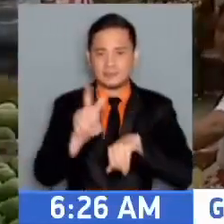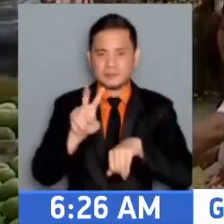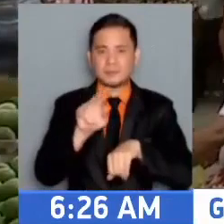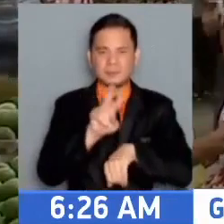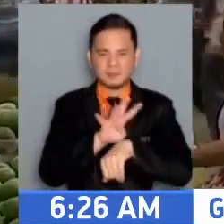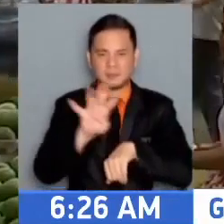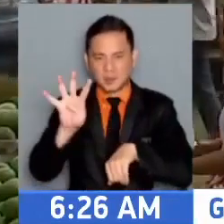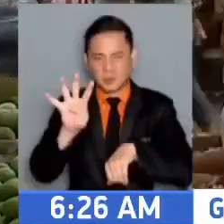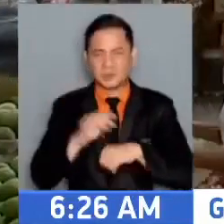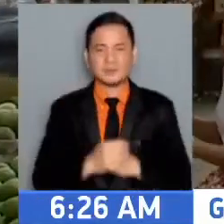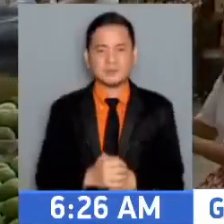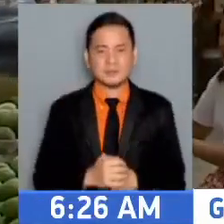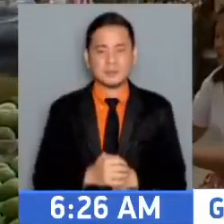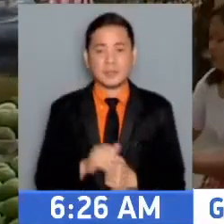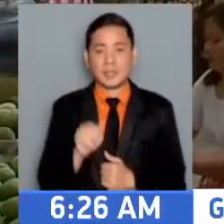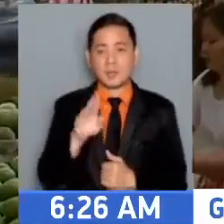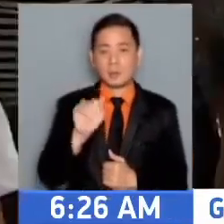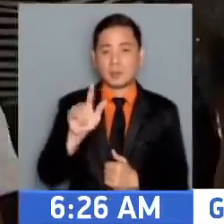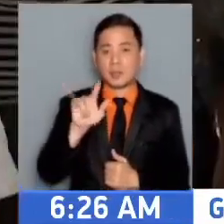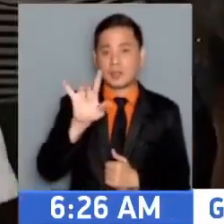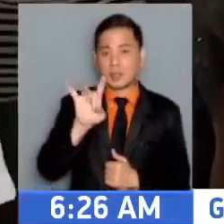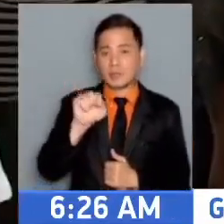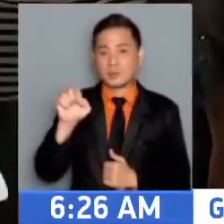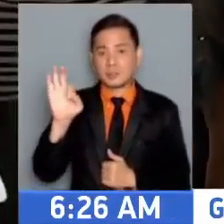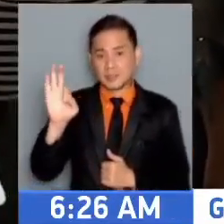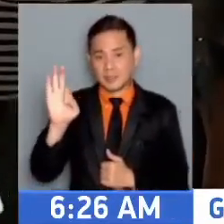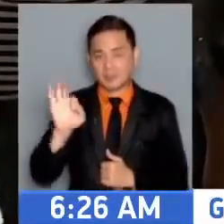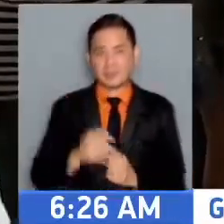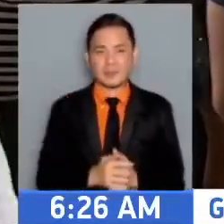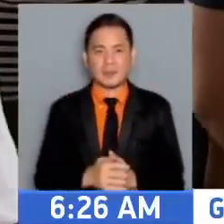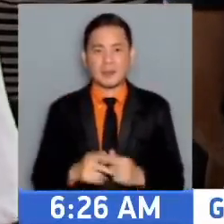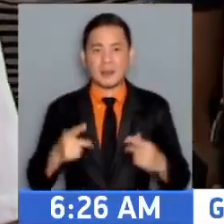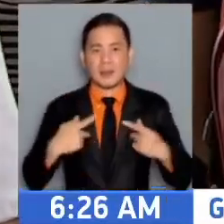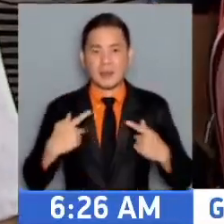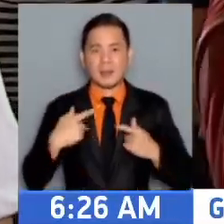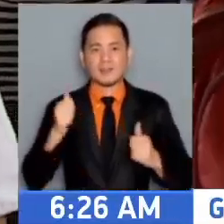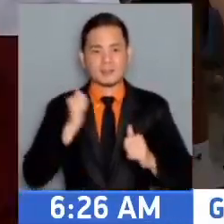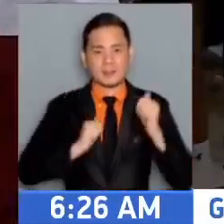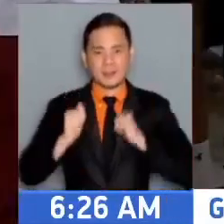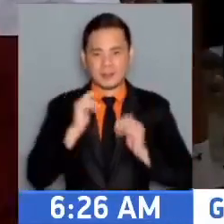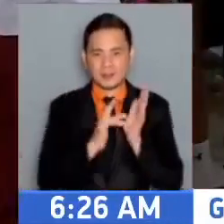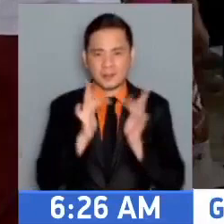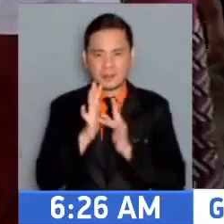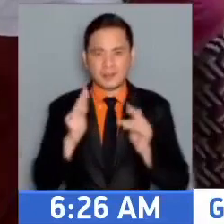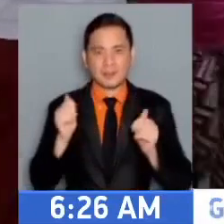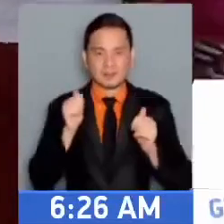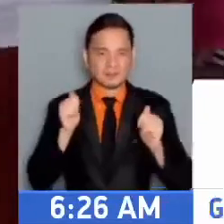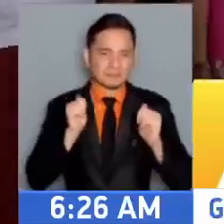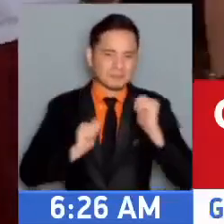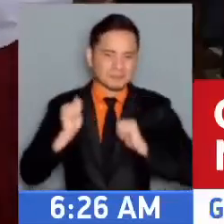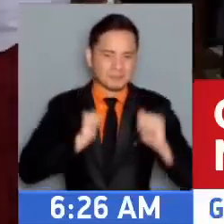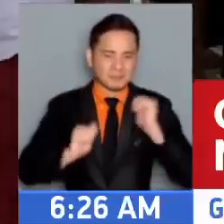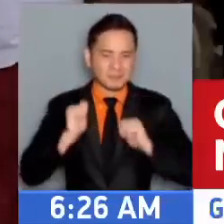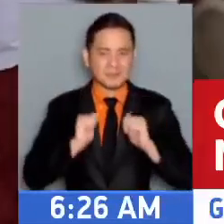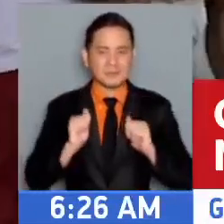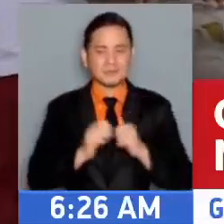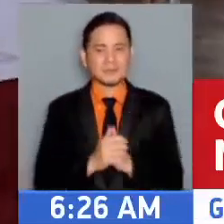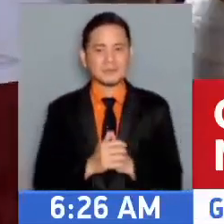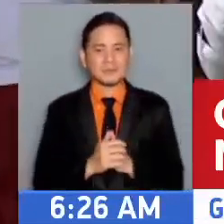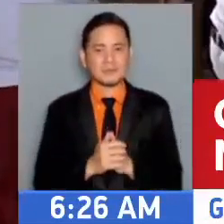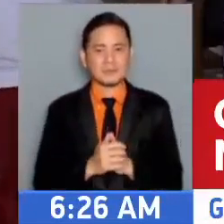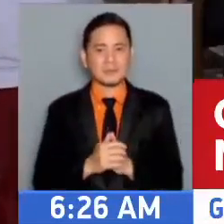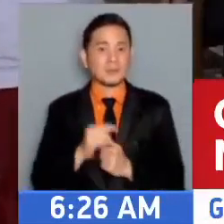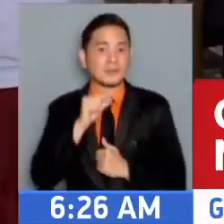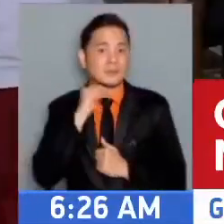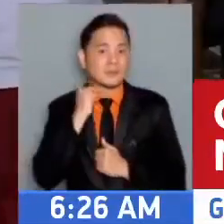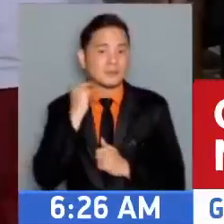8 hanggang April 9, ang Salubong, alas 12 po yan ng hating gabi pagkatapos ng Easter Vigil. Ay kay Father Earl Valdez, tagapagsalita ng